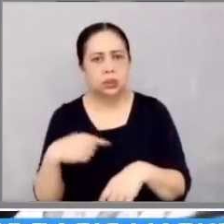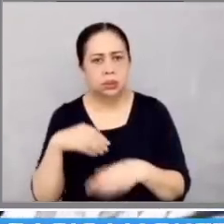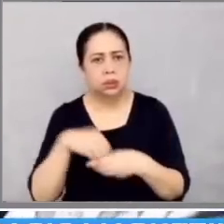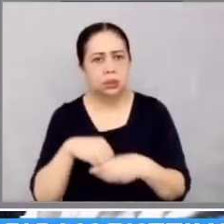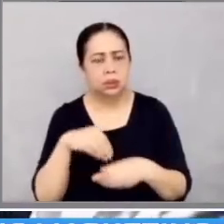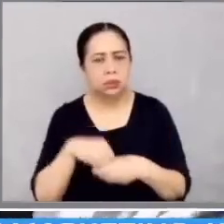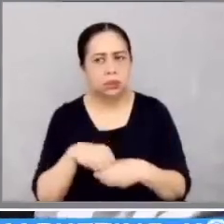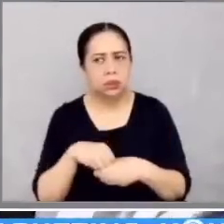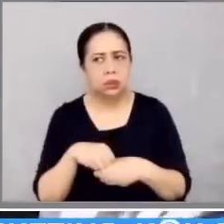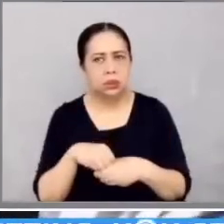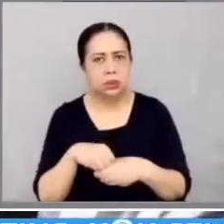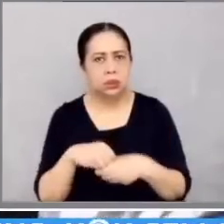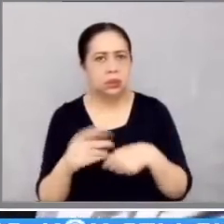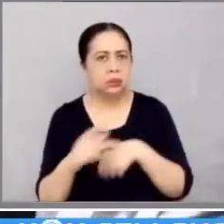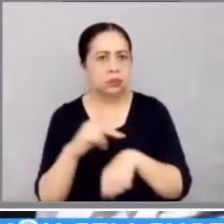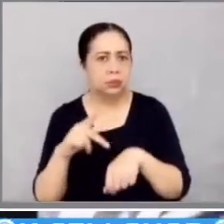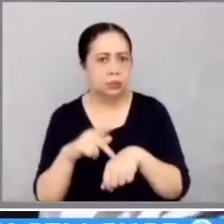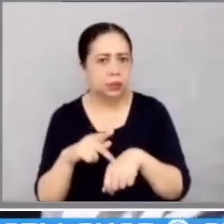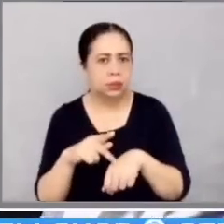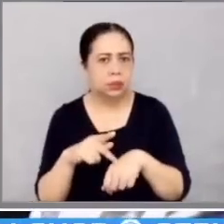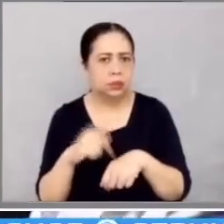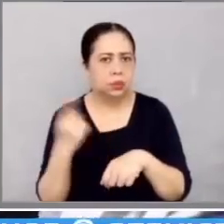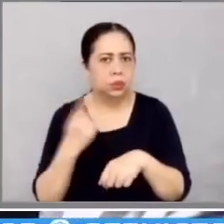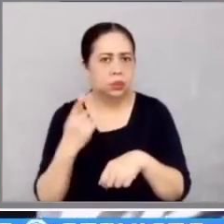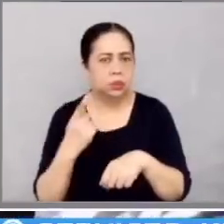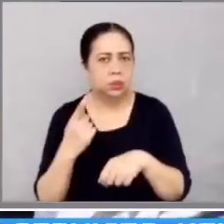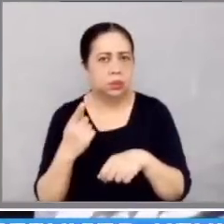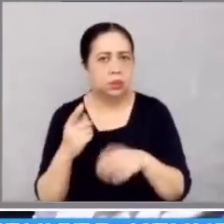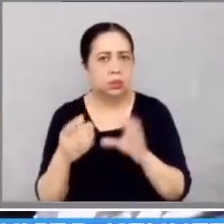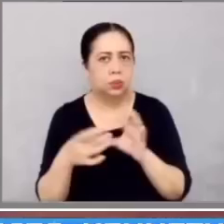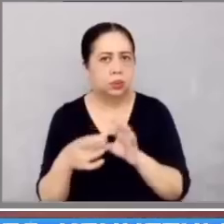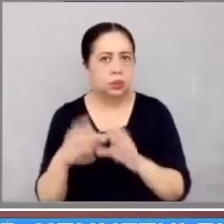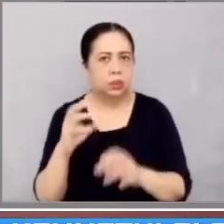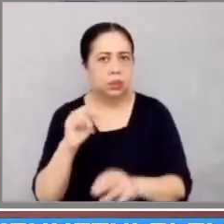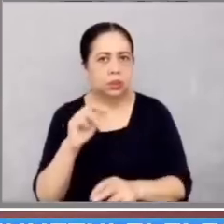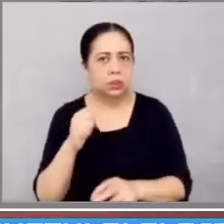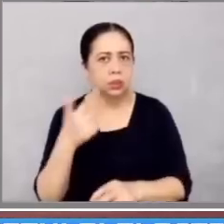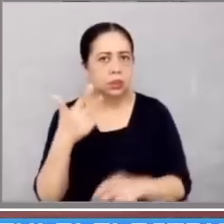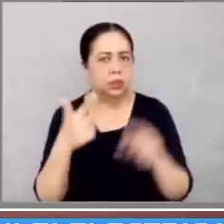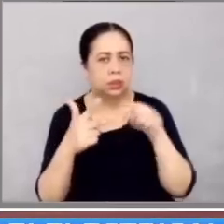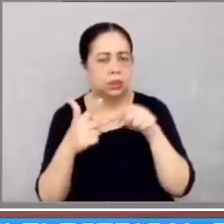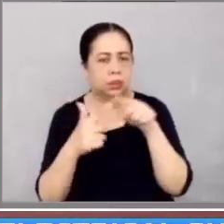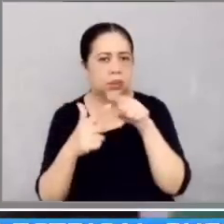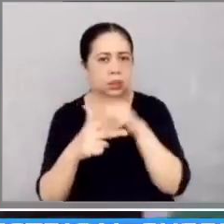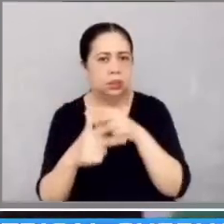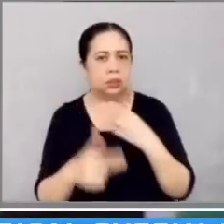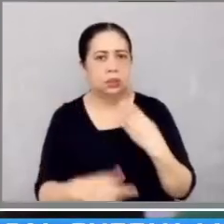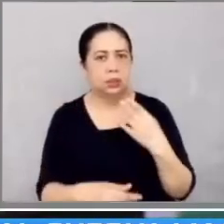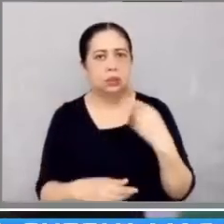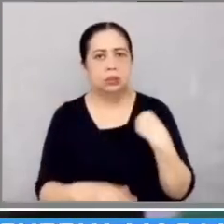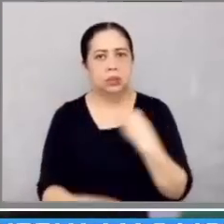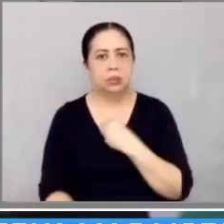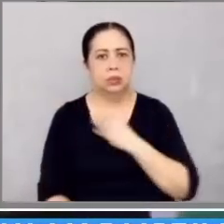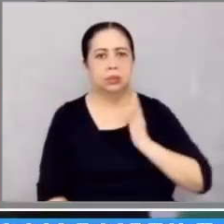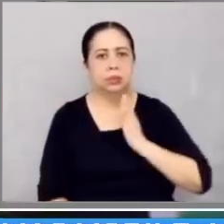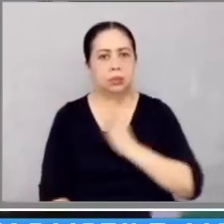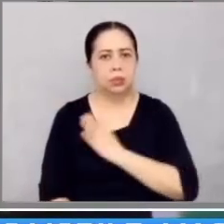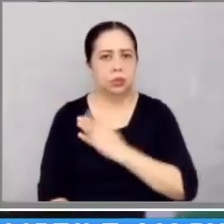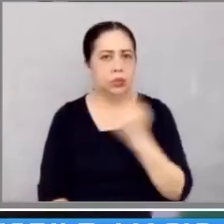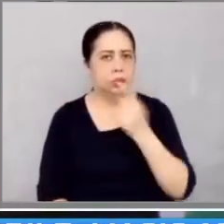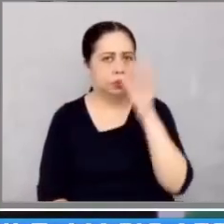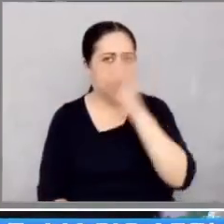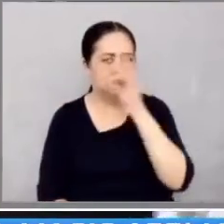that are in the country are connected to NGCP are three. And these are the members of the board. Only Filipinos are manning